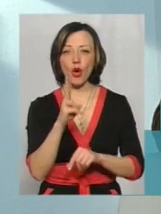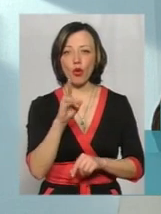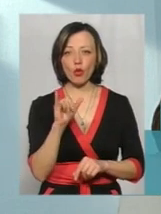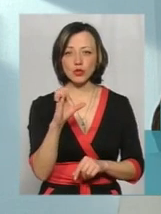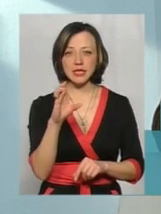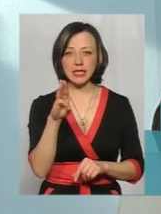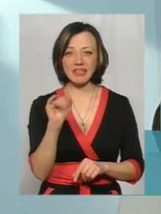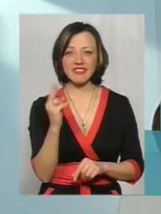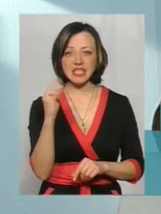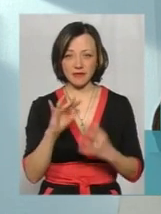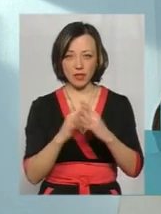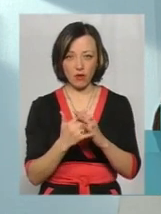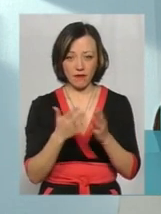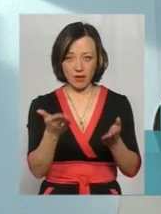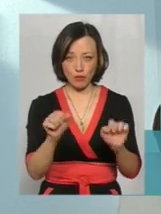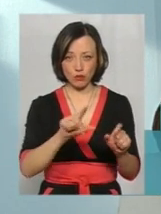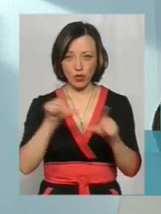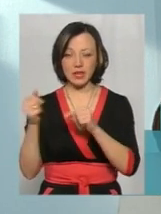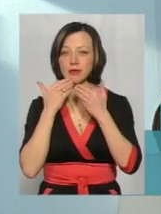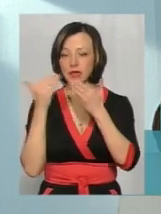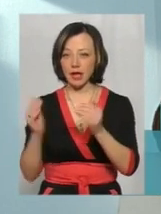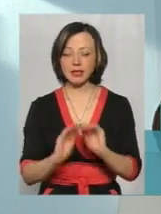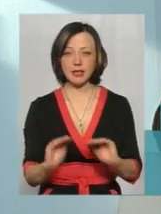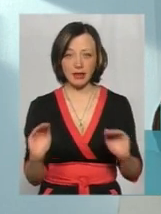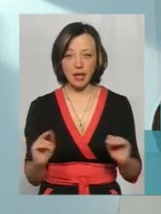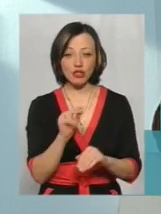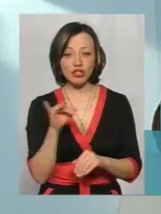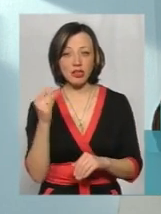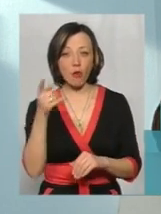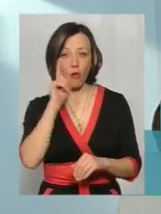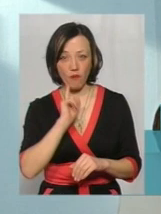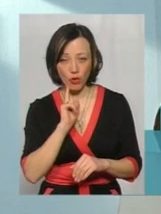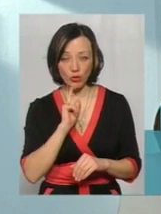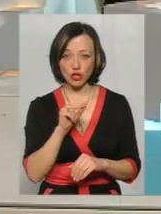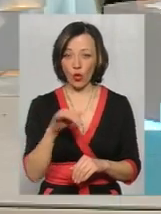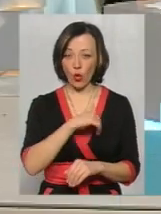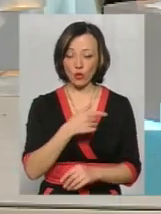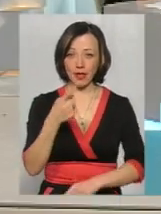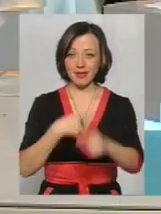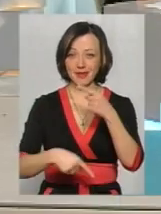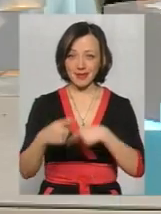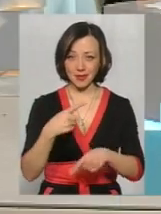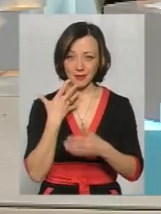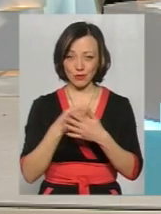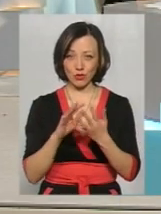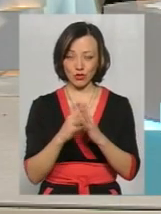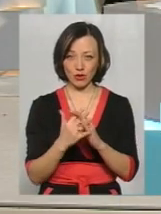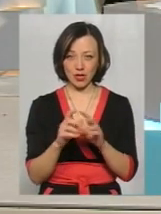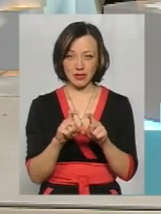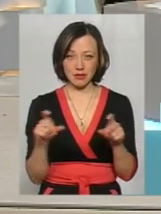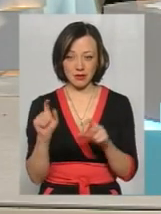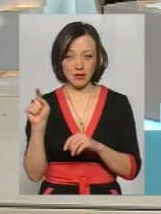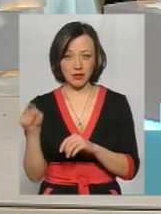Кустовецької школи. Ви можете поїхати і запитати тих дітей, чи їм там комфортно, чи хочуть вони назад із